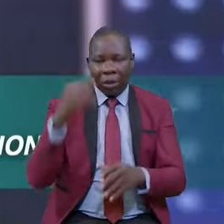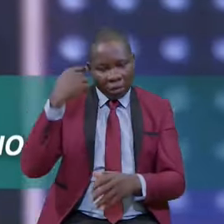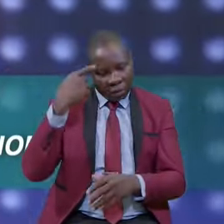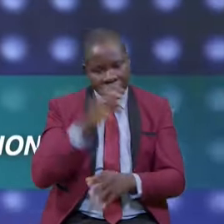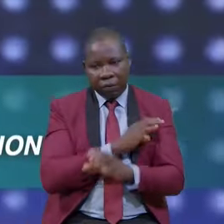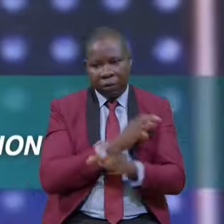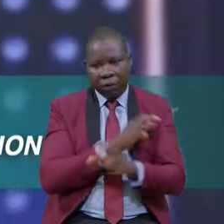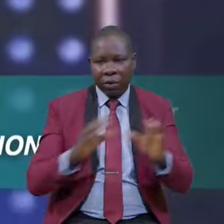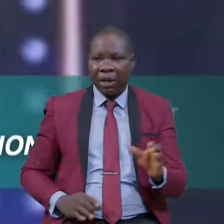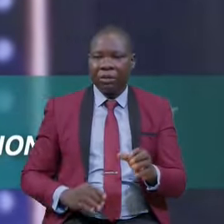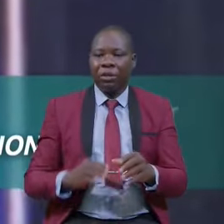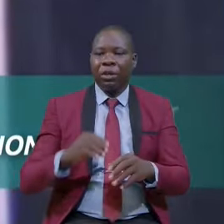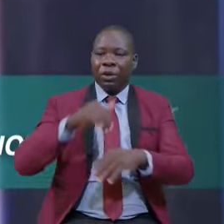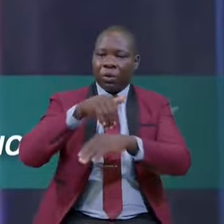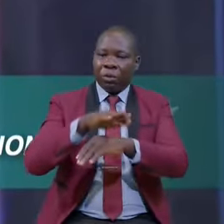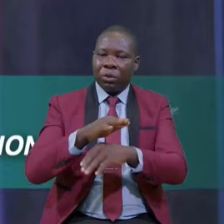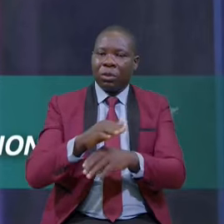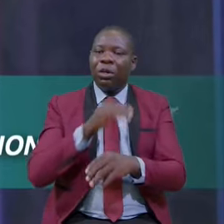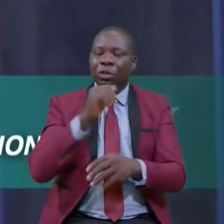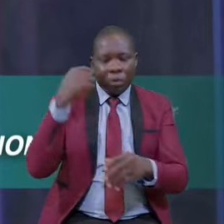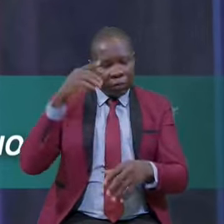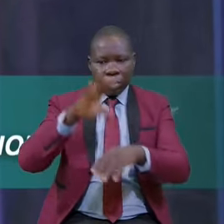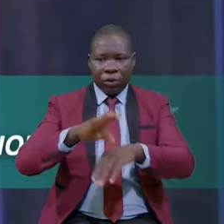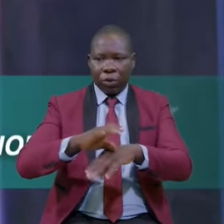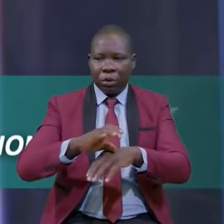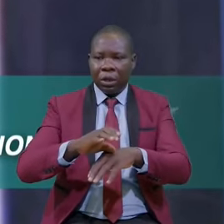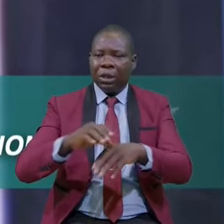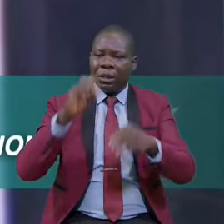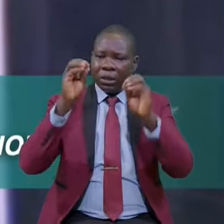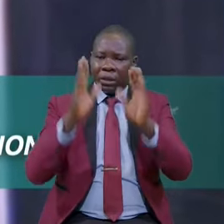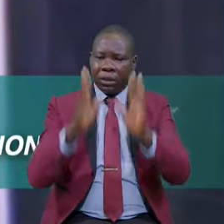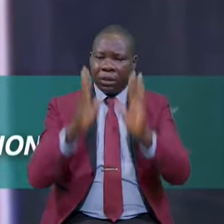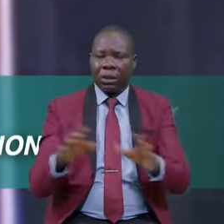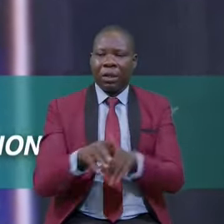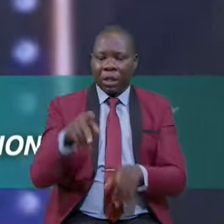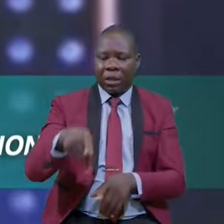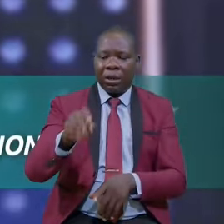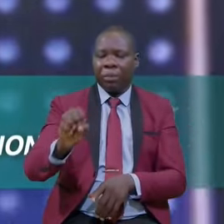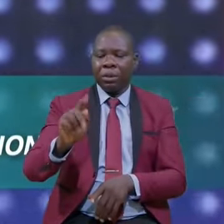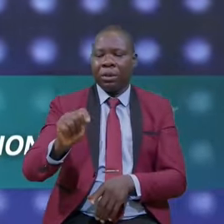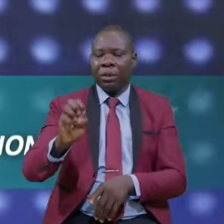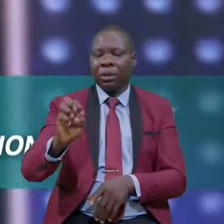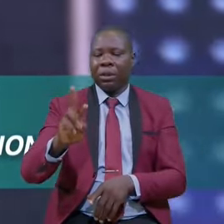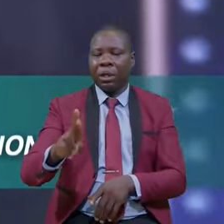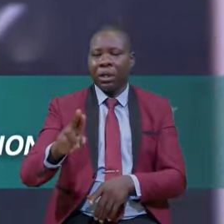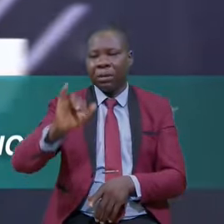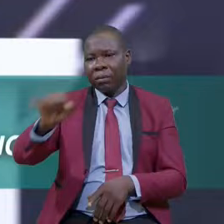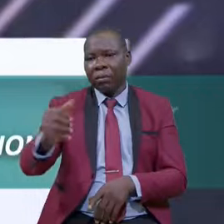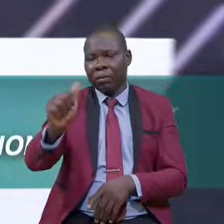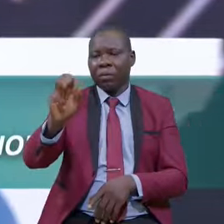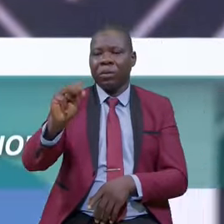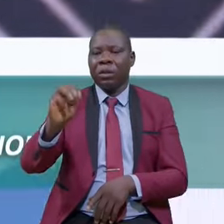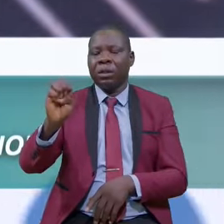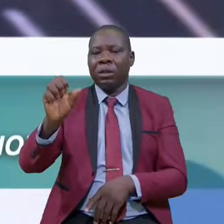comme Pierre, comme Jacques, comme Jean, comme Matthieu, comme Paul,